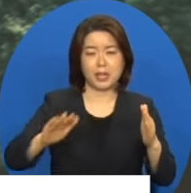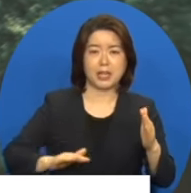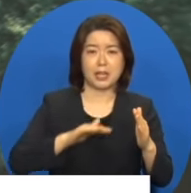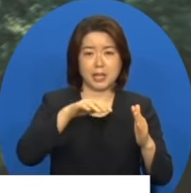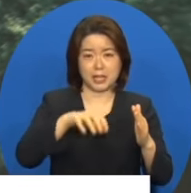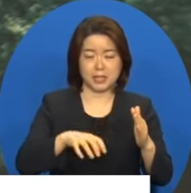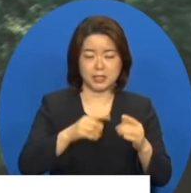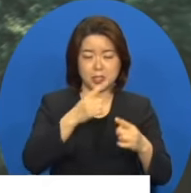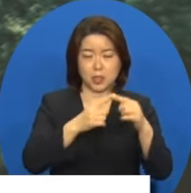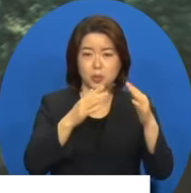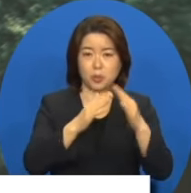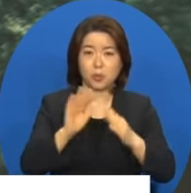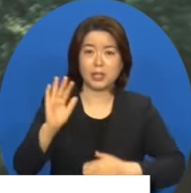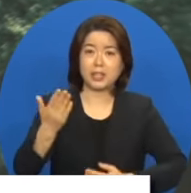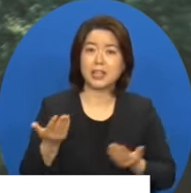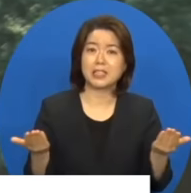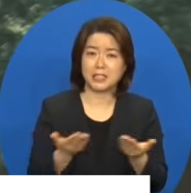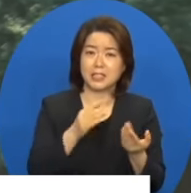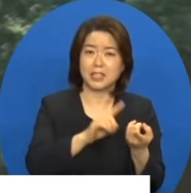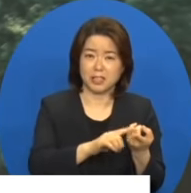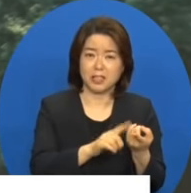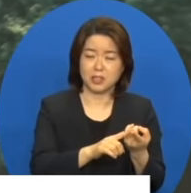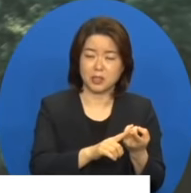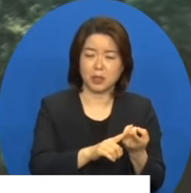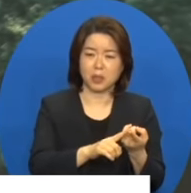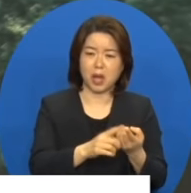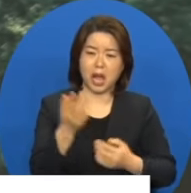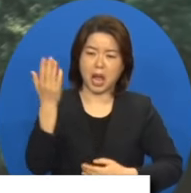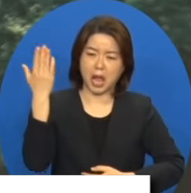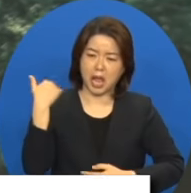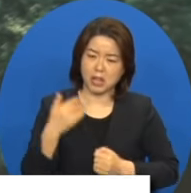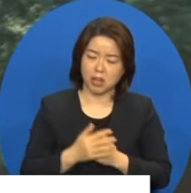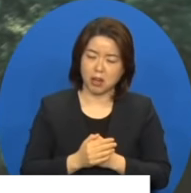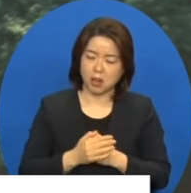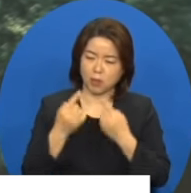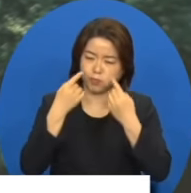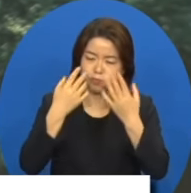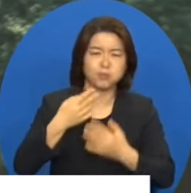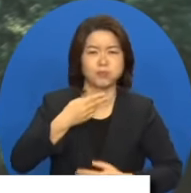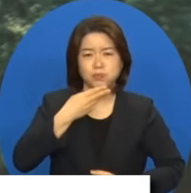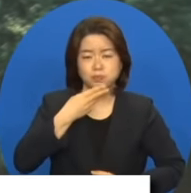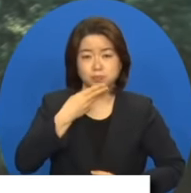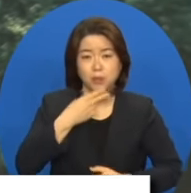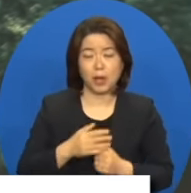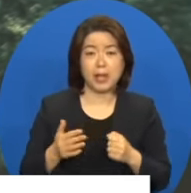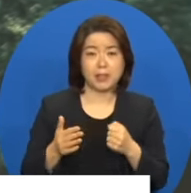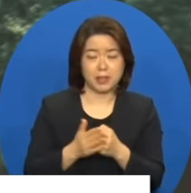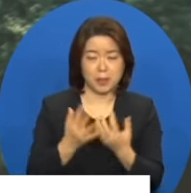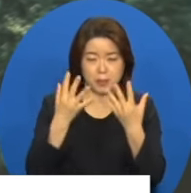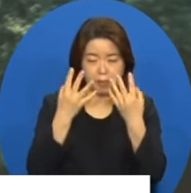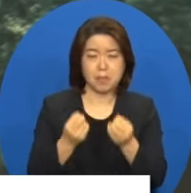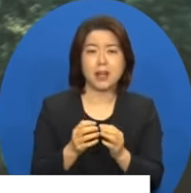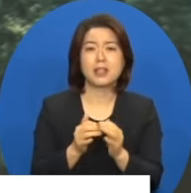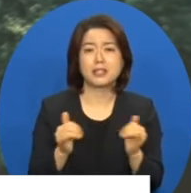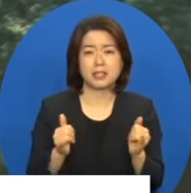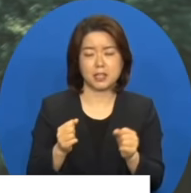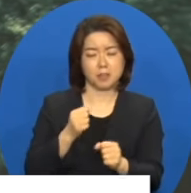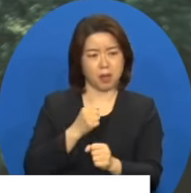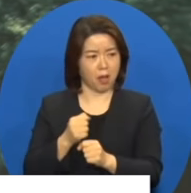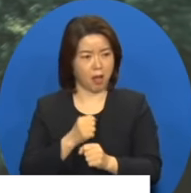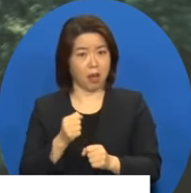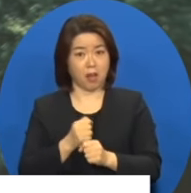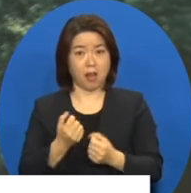되는 일에 대해서 그동안에 너무 분명치 않았던 겁니다. 그래서 많은 분들이